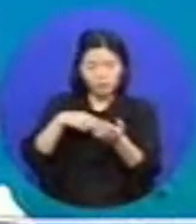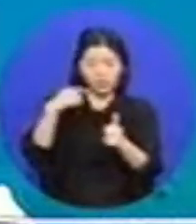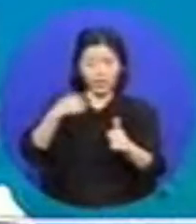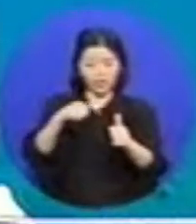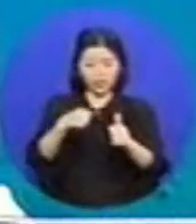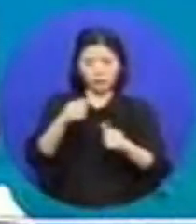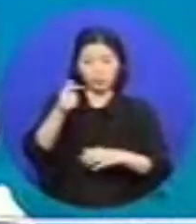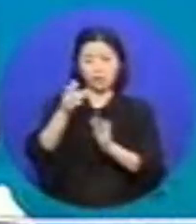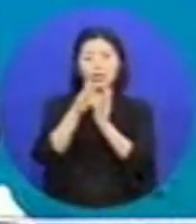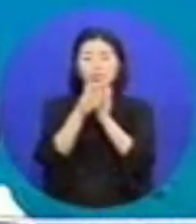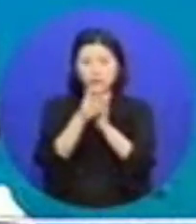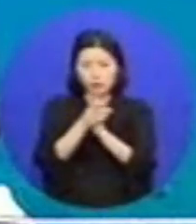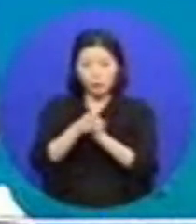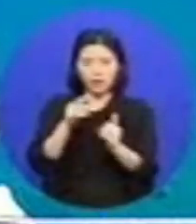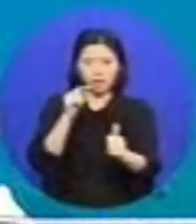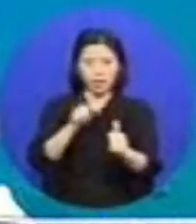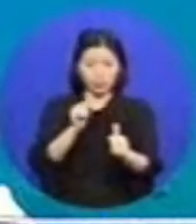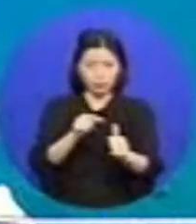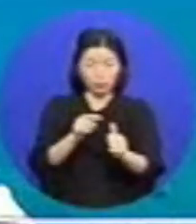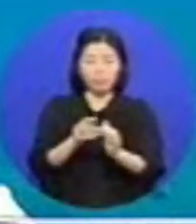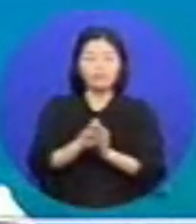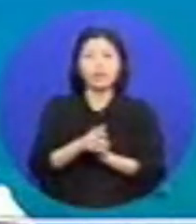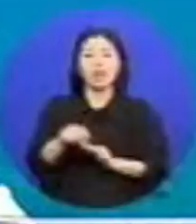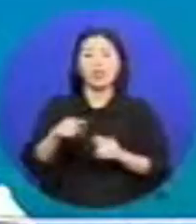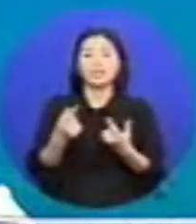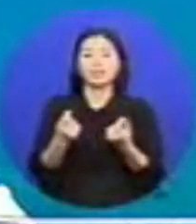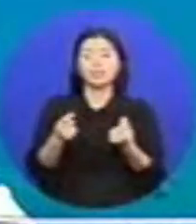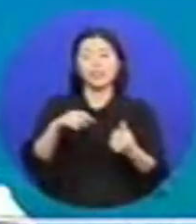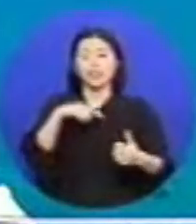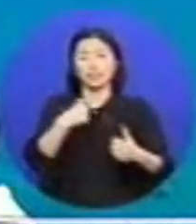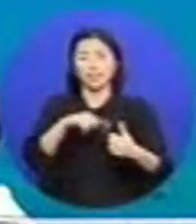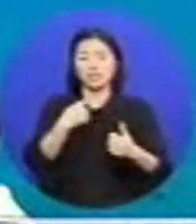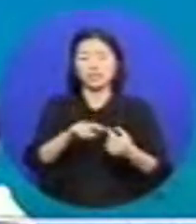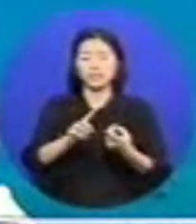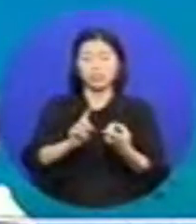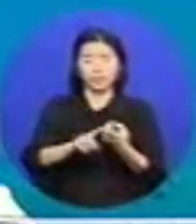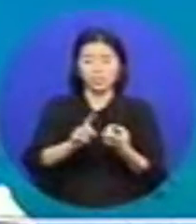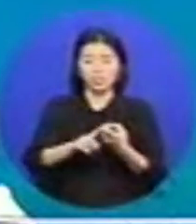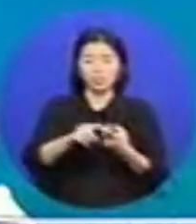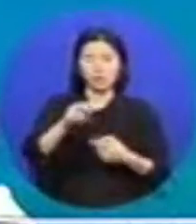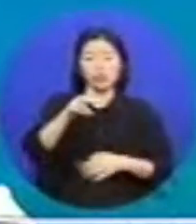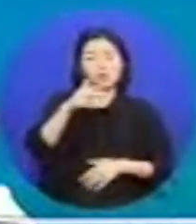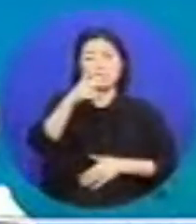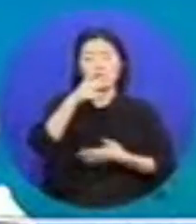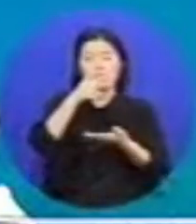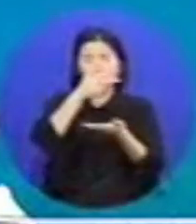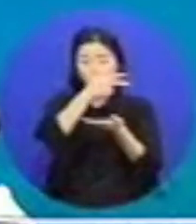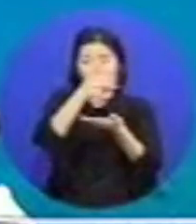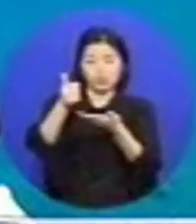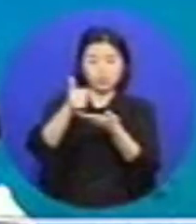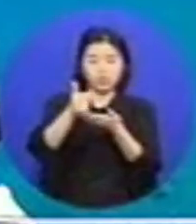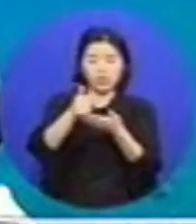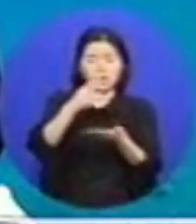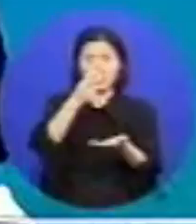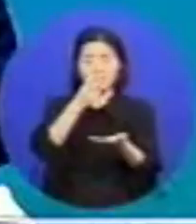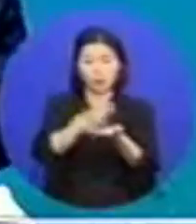그리고 기도하게 하고 그렇게 가르치는 것을 주의 교훈과 훈계로 가르치는 것인 줄